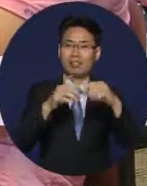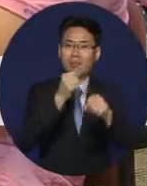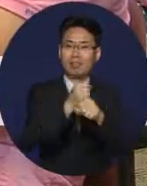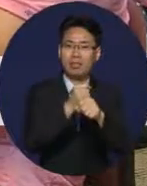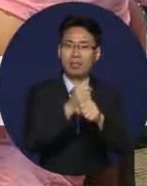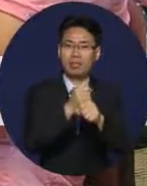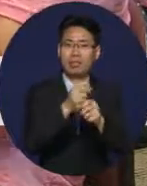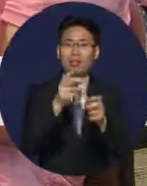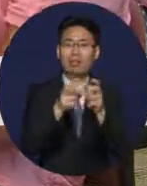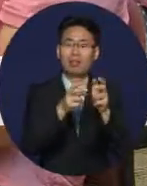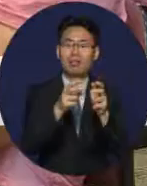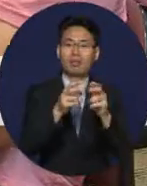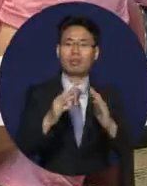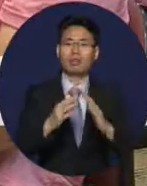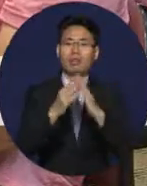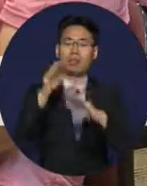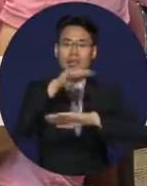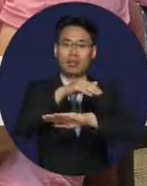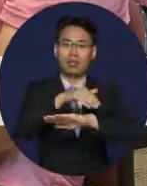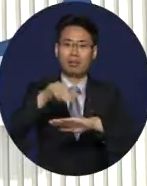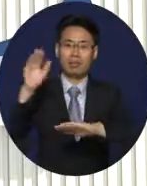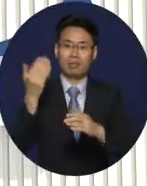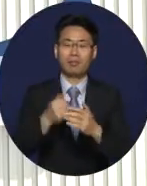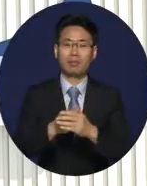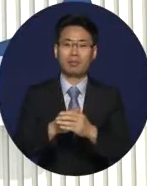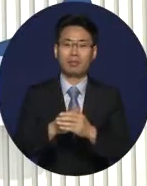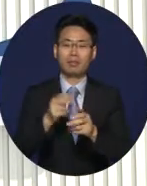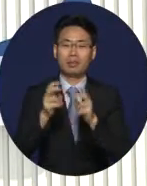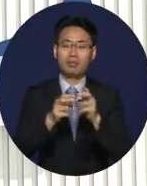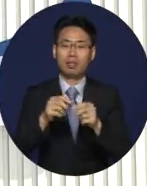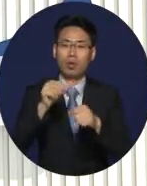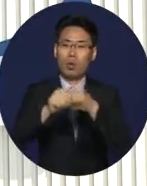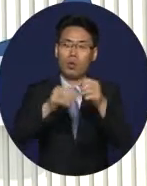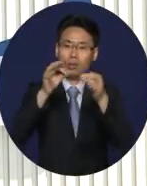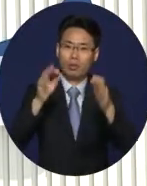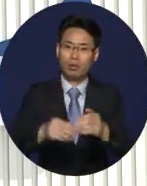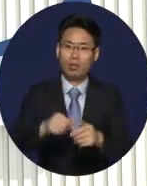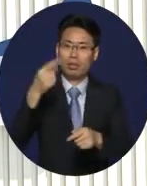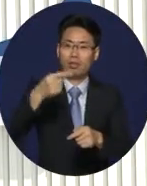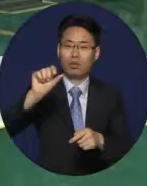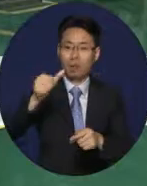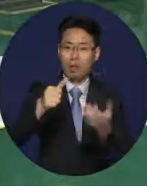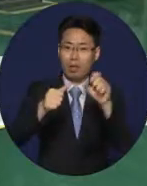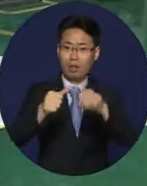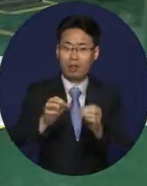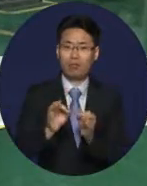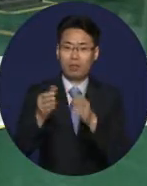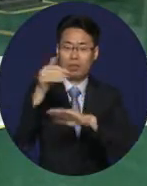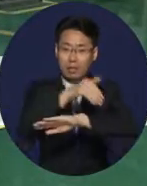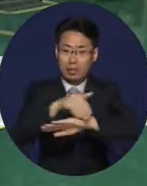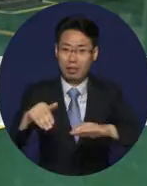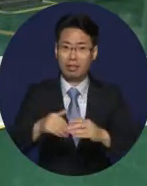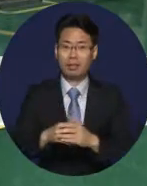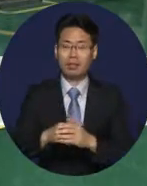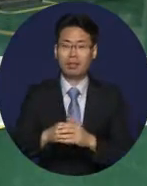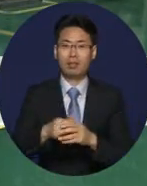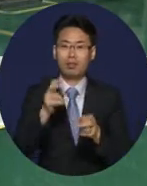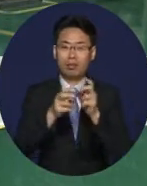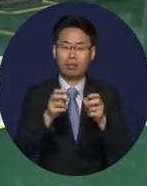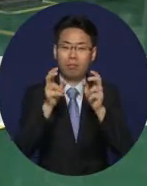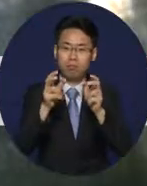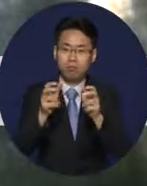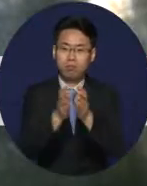양극 소재 생산 시설을 건립하게 됩니다. 이 사업에는 향후 5년간 1,500억 원이 투자될 계획이며,